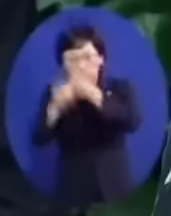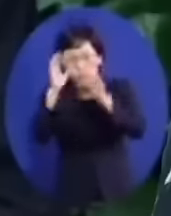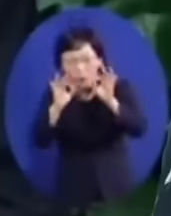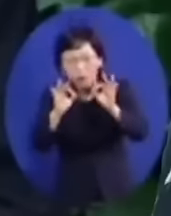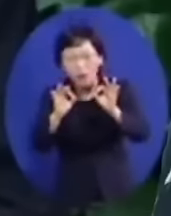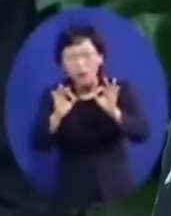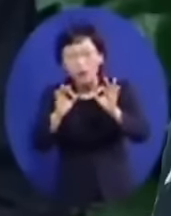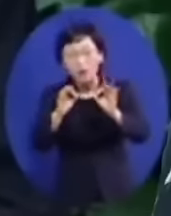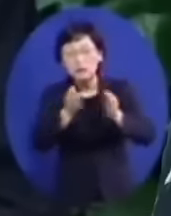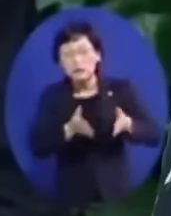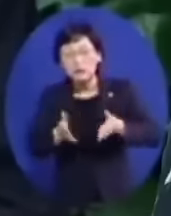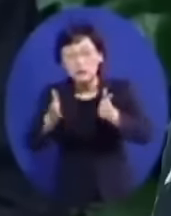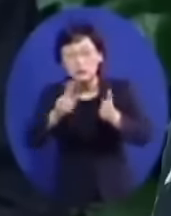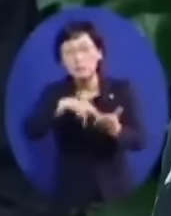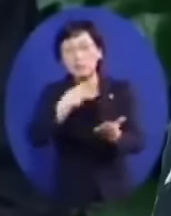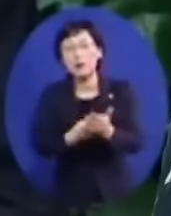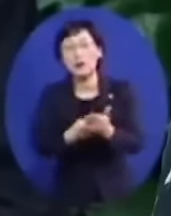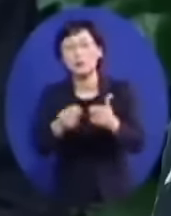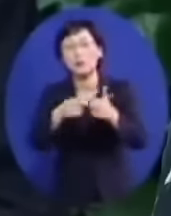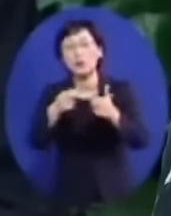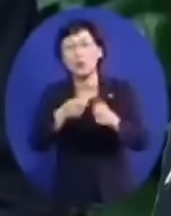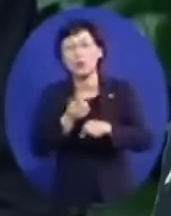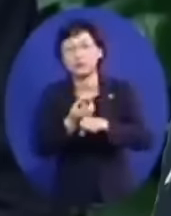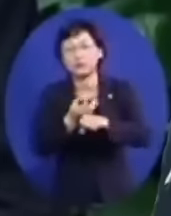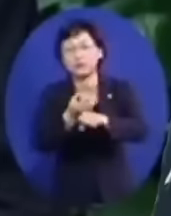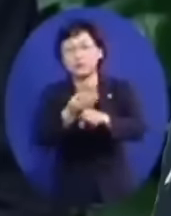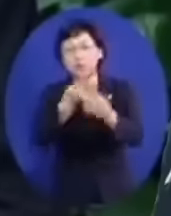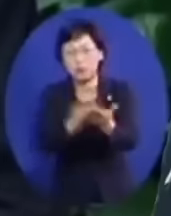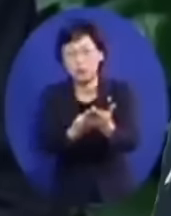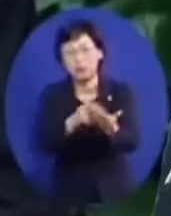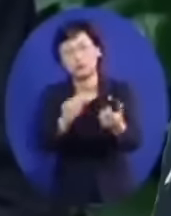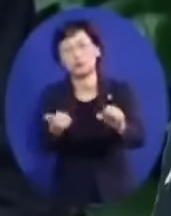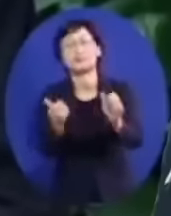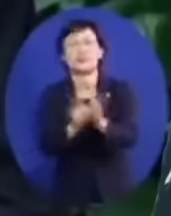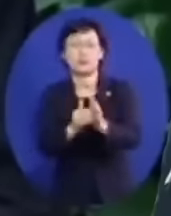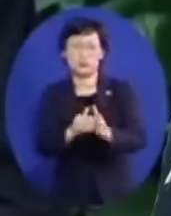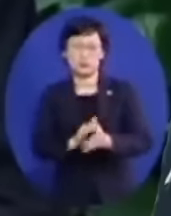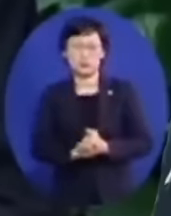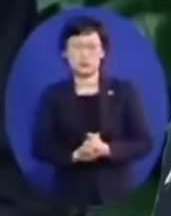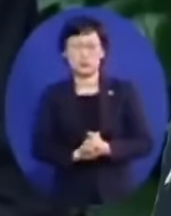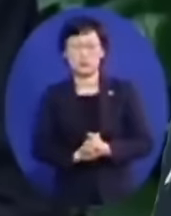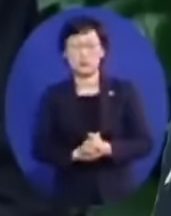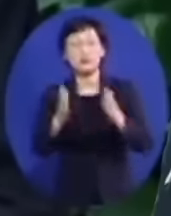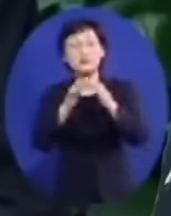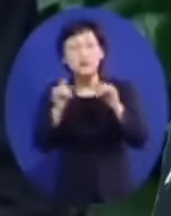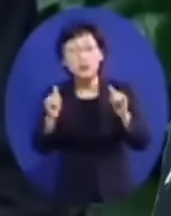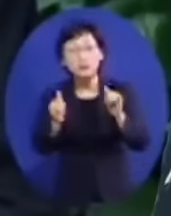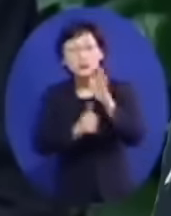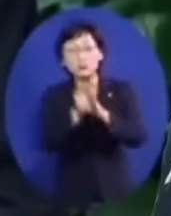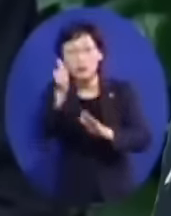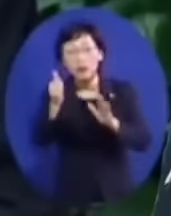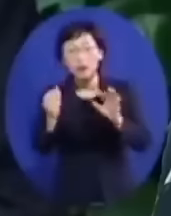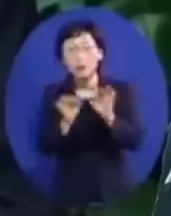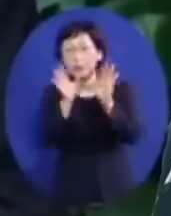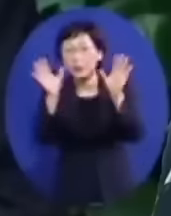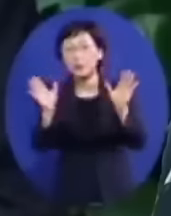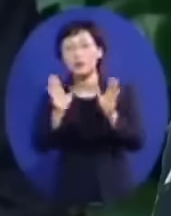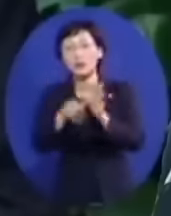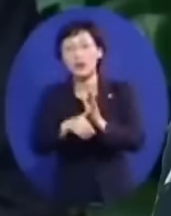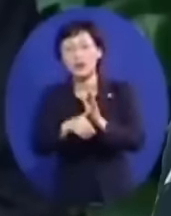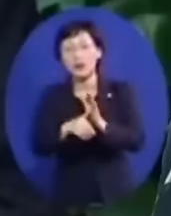쓰러져서 병원으로 싣고 갔는데 세상을 떴다는 겁니다. 사람이 희망을 잃어버릴 때 그